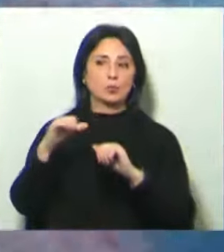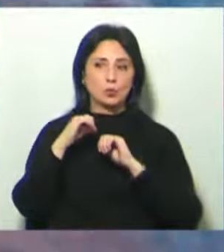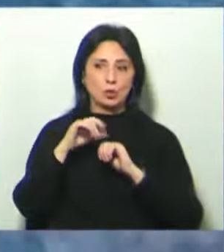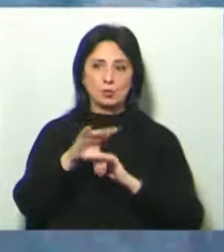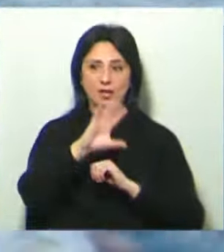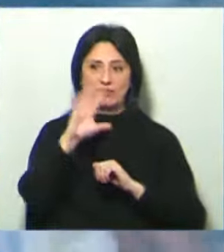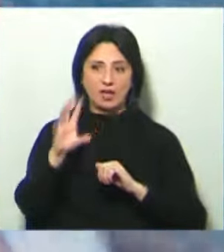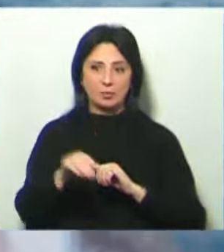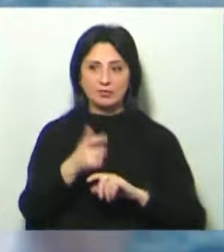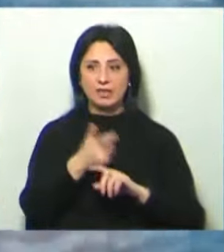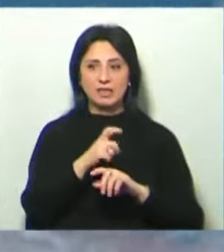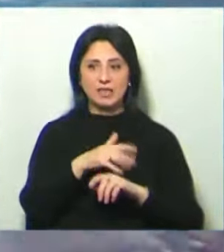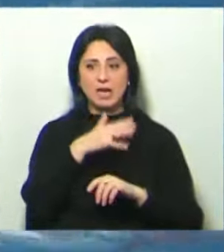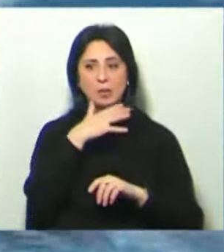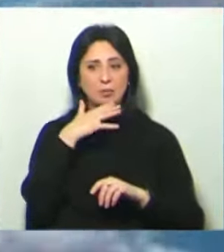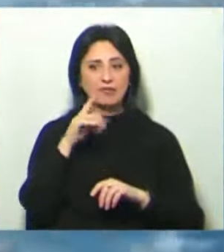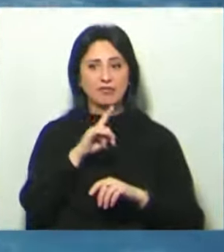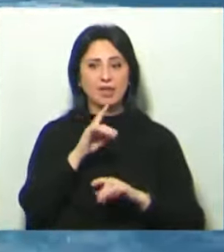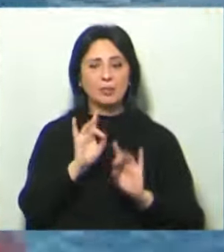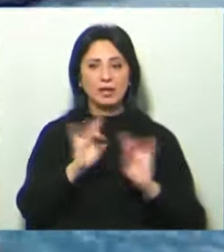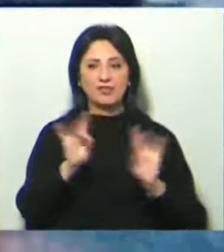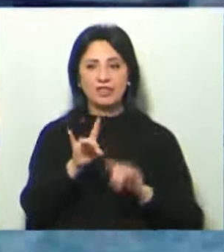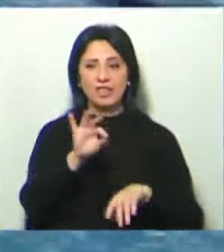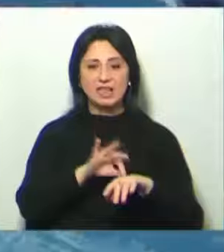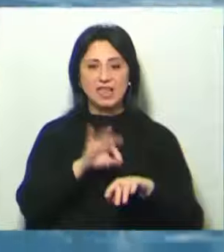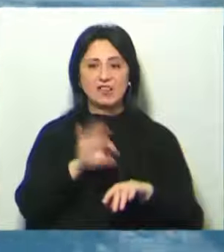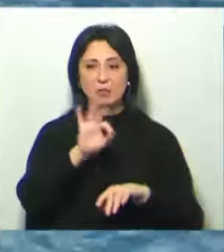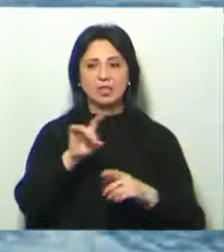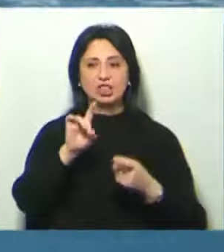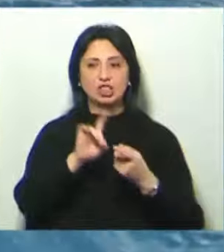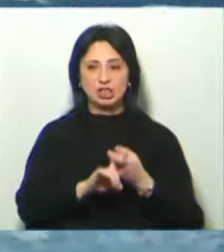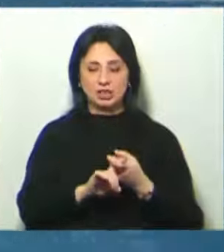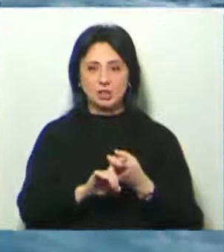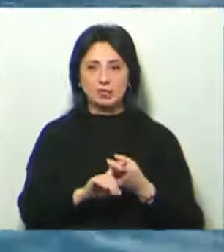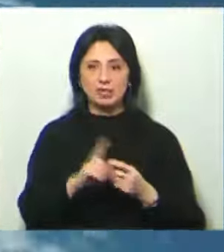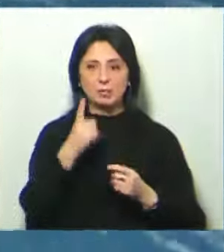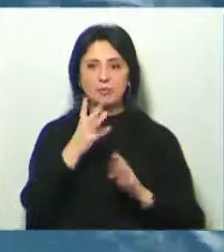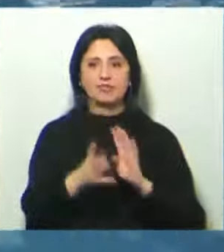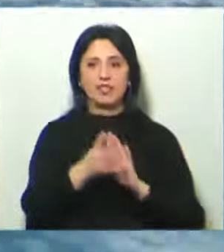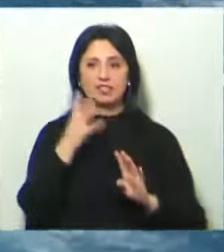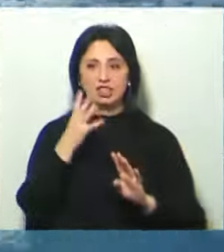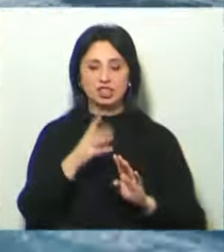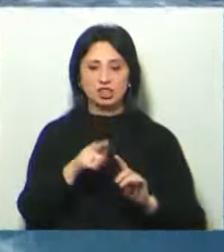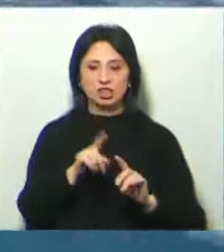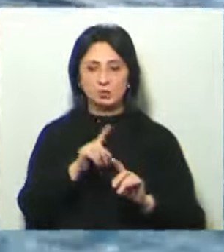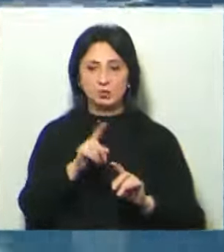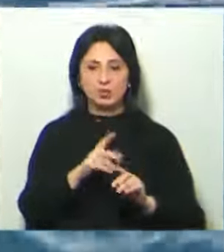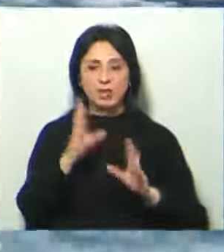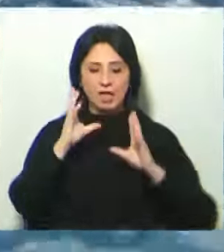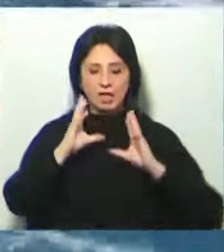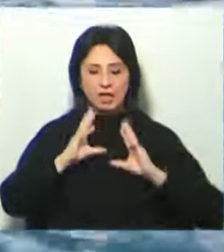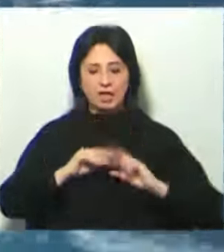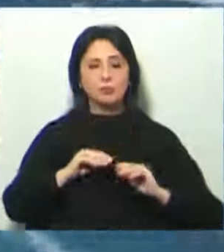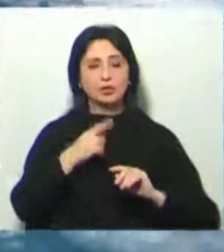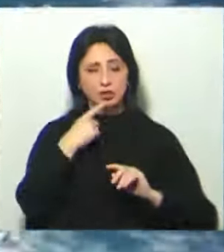ამ ყველაფერში. ძალიან ბევრი რამ გვითხრა ამ დაავადების შესახებ. პირველ რიგში დაგვაწყდა რა და დაგვამშვიდა